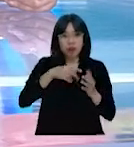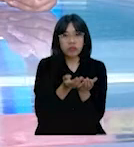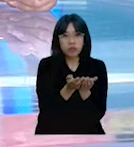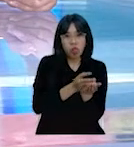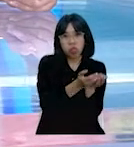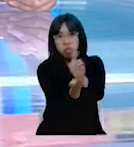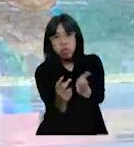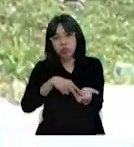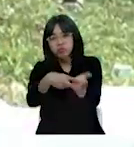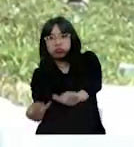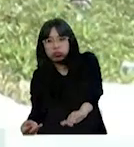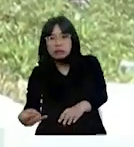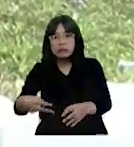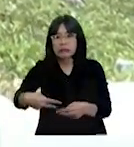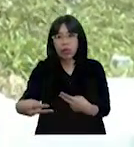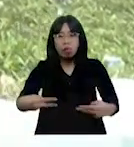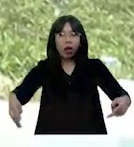ditemukan.